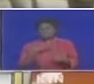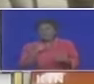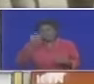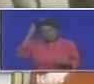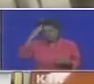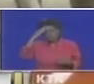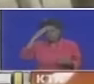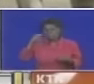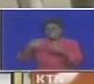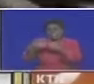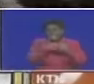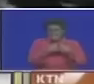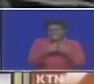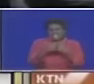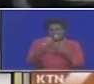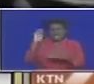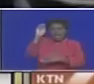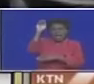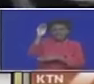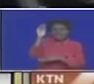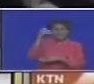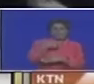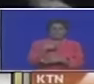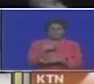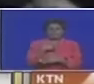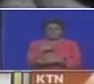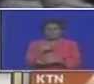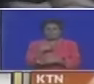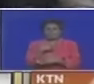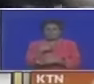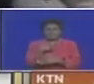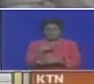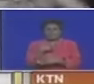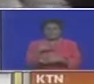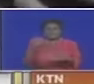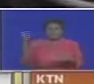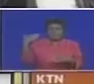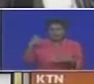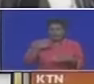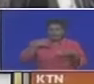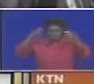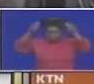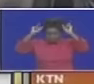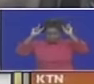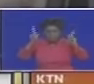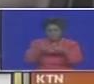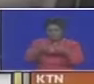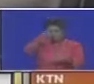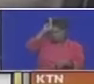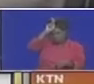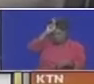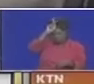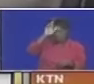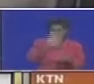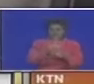baadhi za changamoto za ngamia. Anakufa ngamia wanyama wengi zaidi hii. Kitambo alikuwa ng'ombe na mbuzi, ng'ombe nyingi.